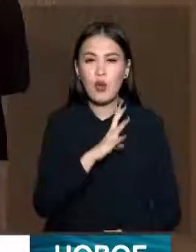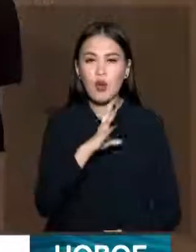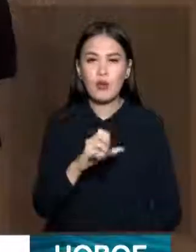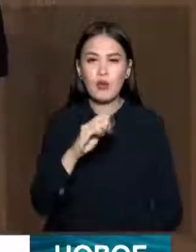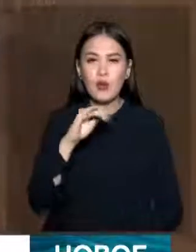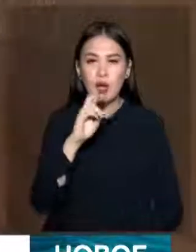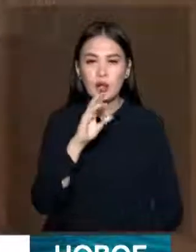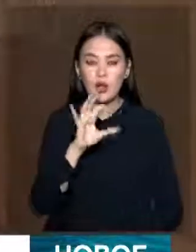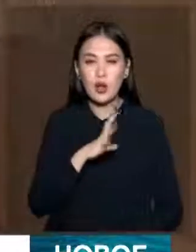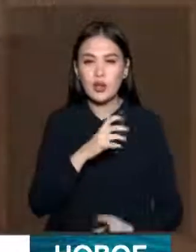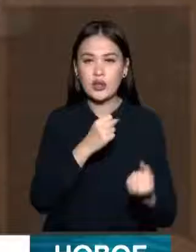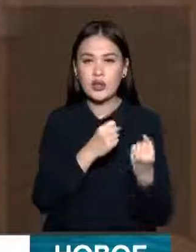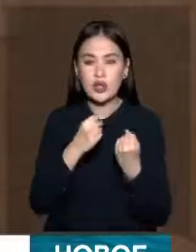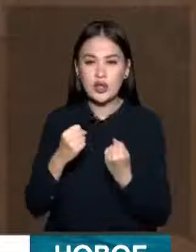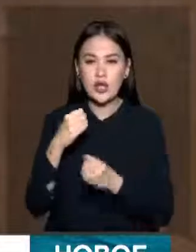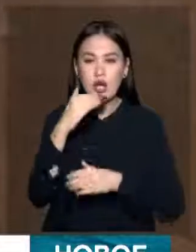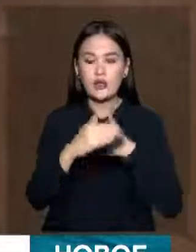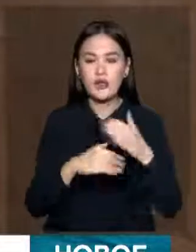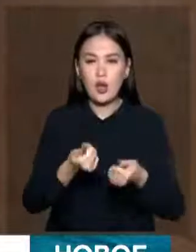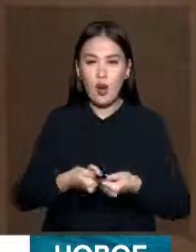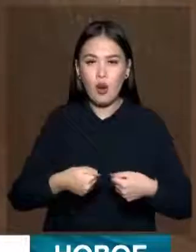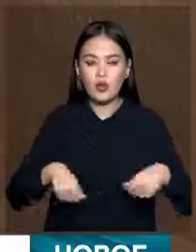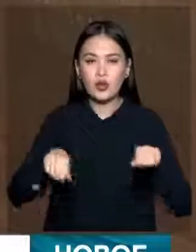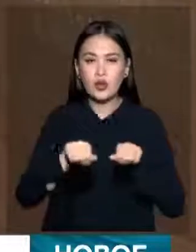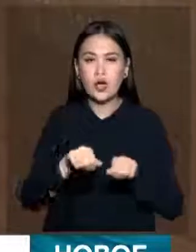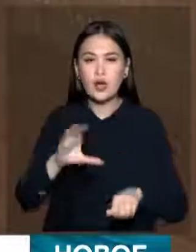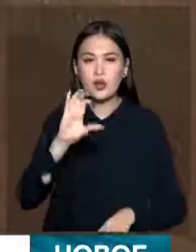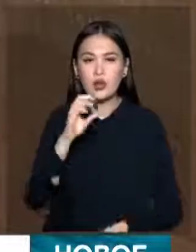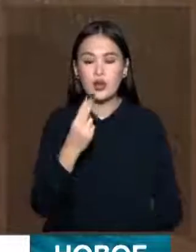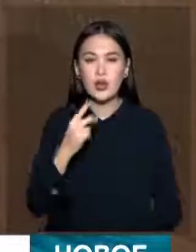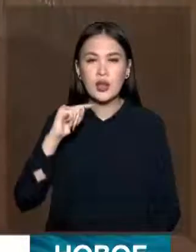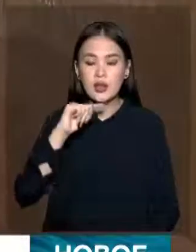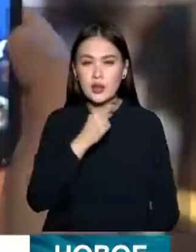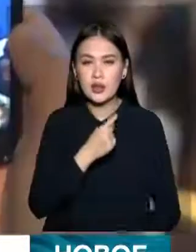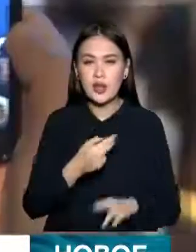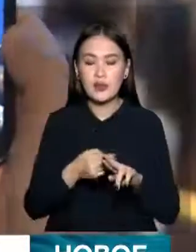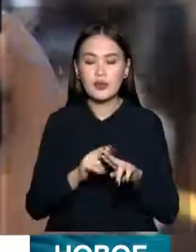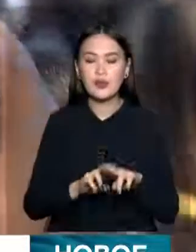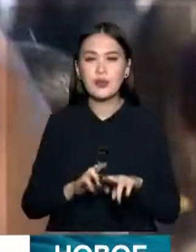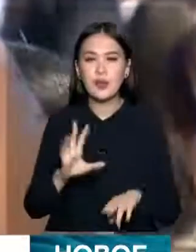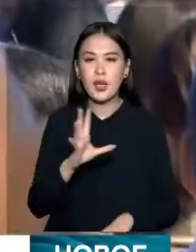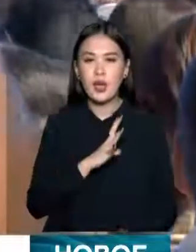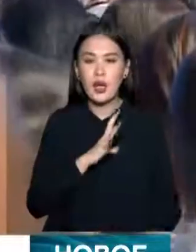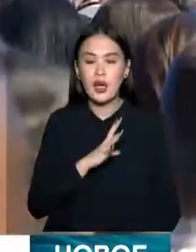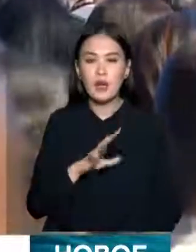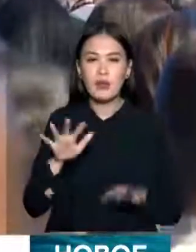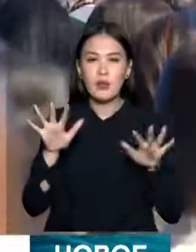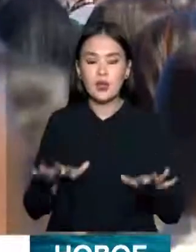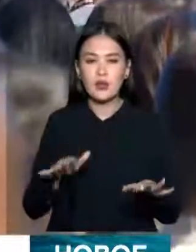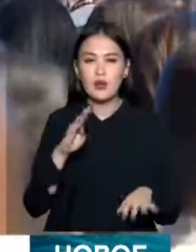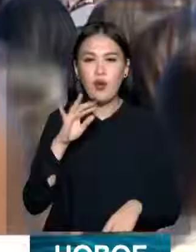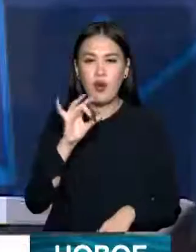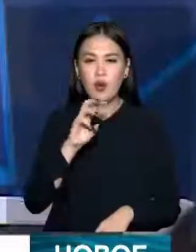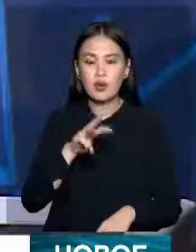факторы, которые задерживают развитие общества, социально-экономическое развитие страны. На диалоговой площадке участники